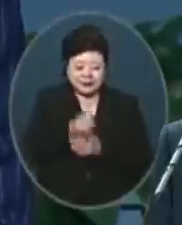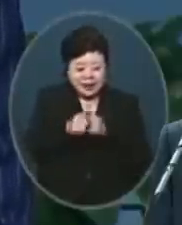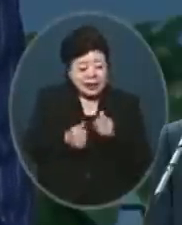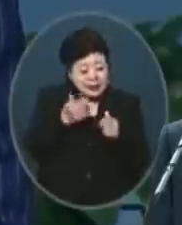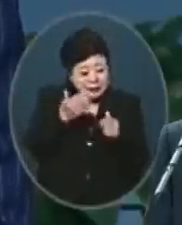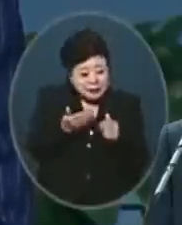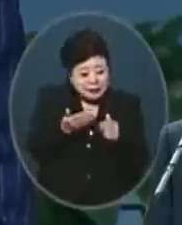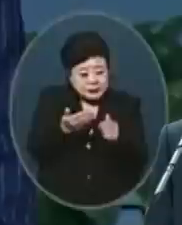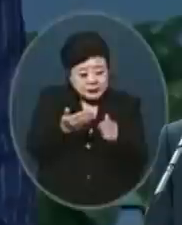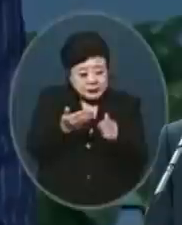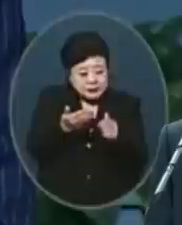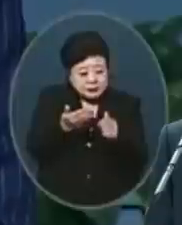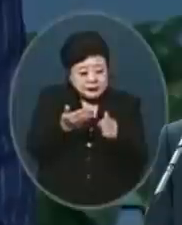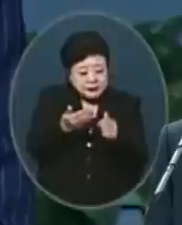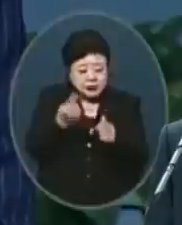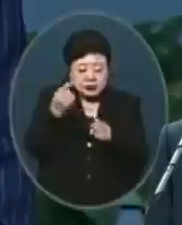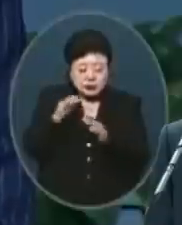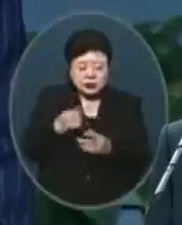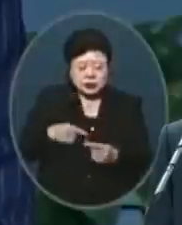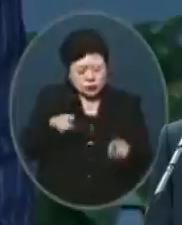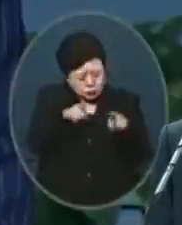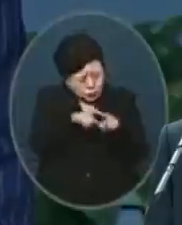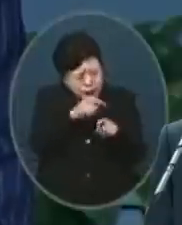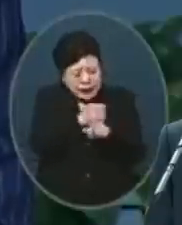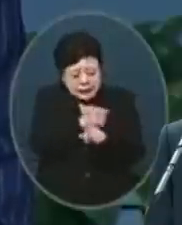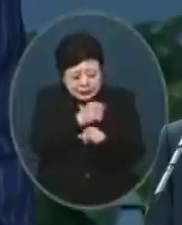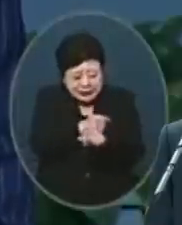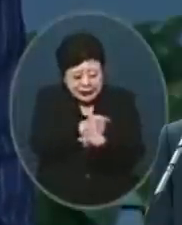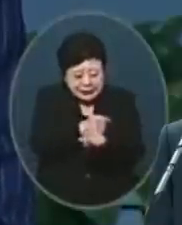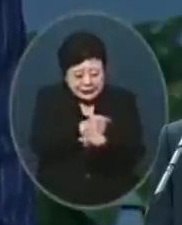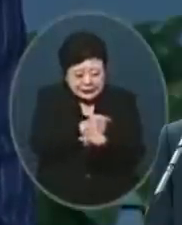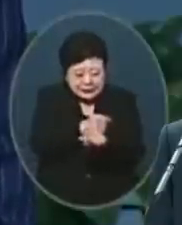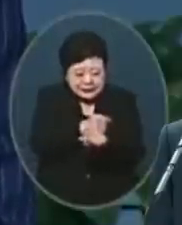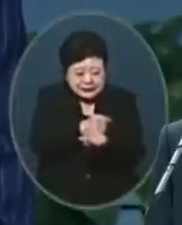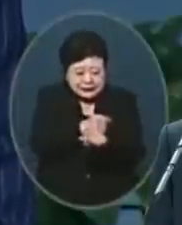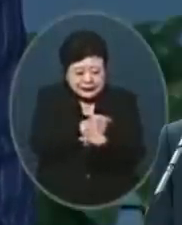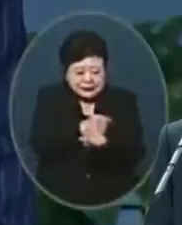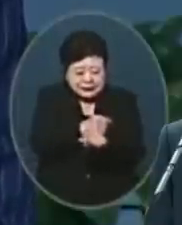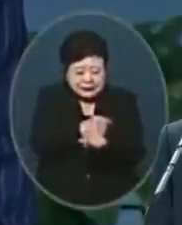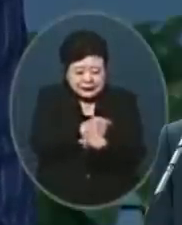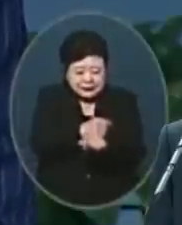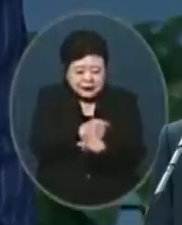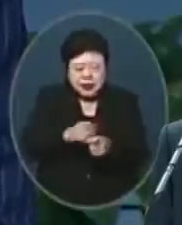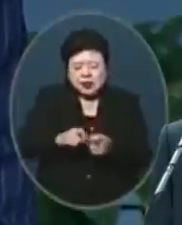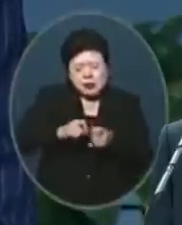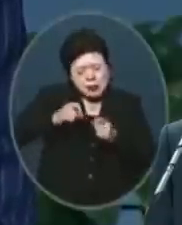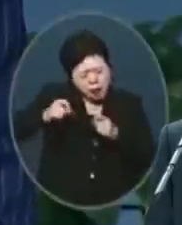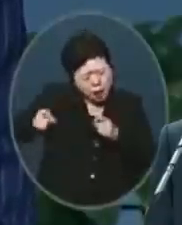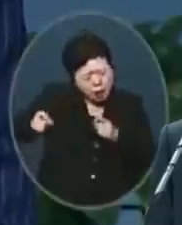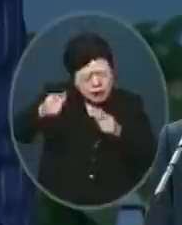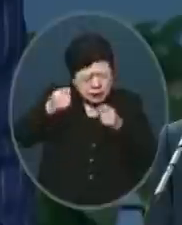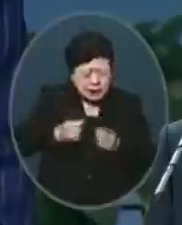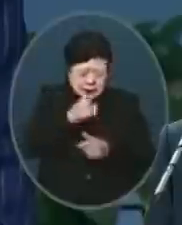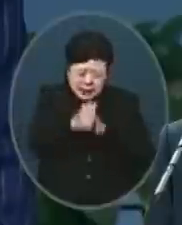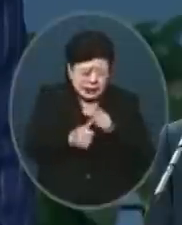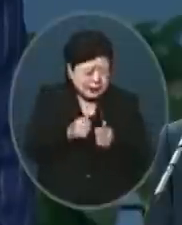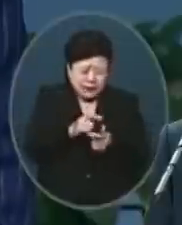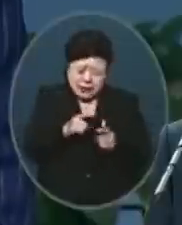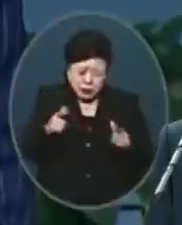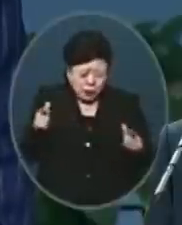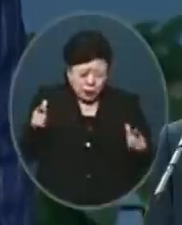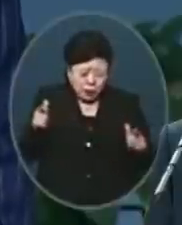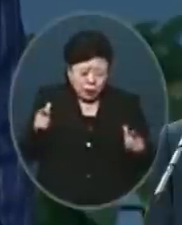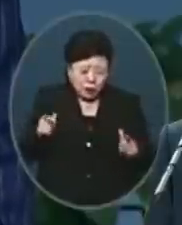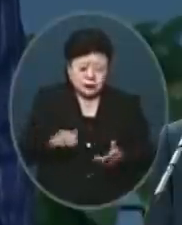하나님은 어제나 오늘이나 영원토록 동일하지만 너무 멀리 계시는 하나님이